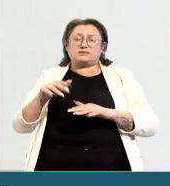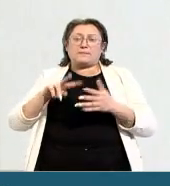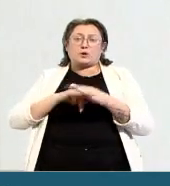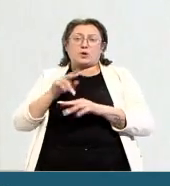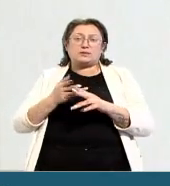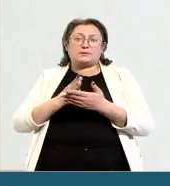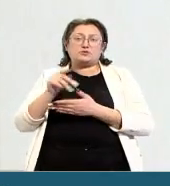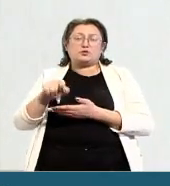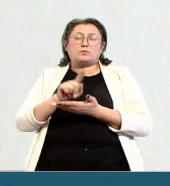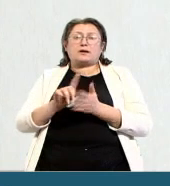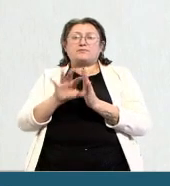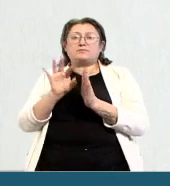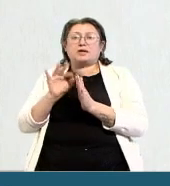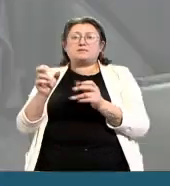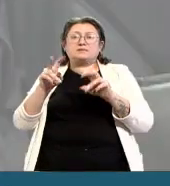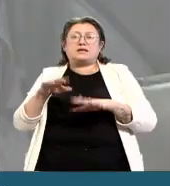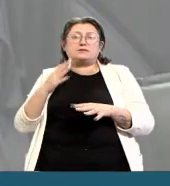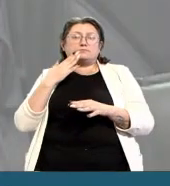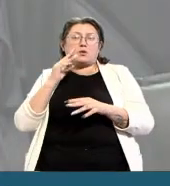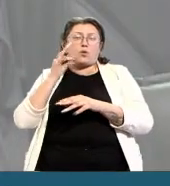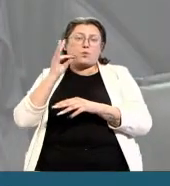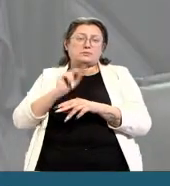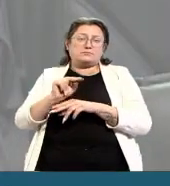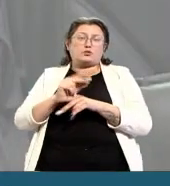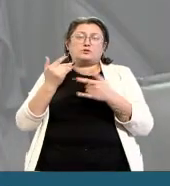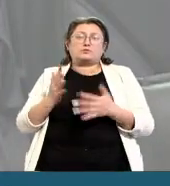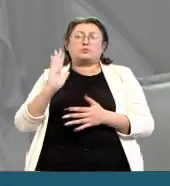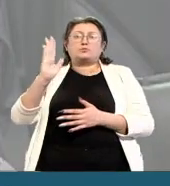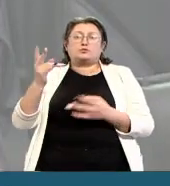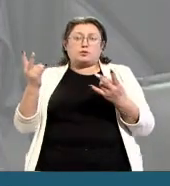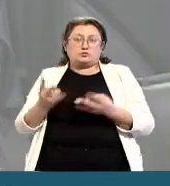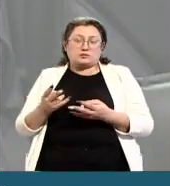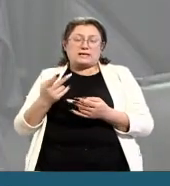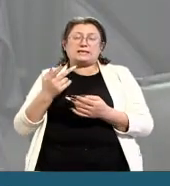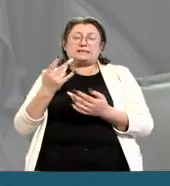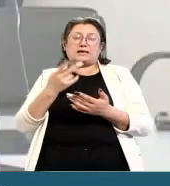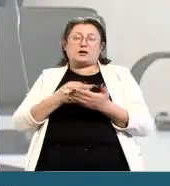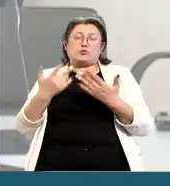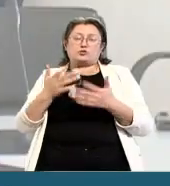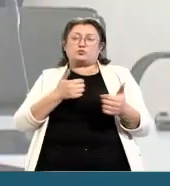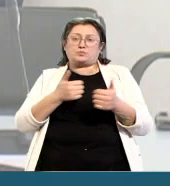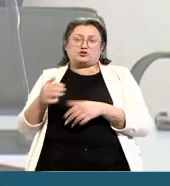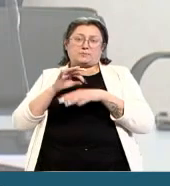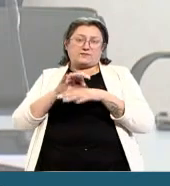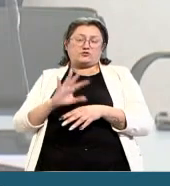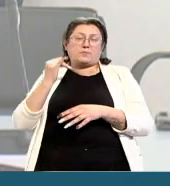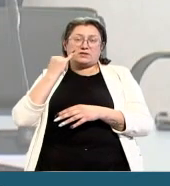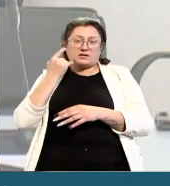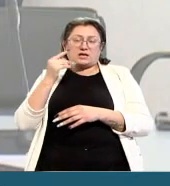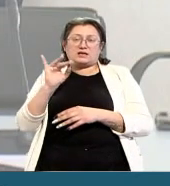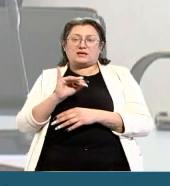Проект направлен на то, чтобы определить специальности и навыки, которые будут востребованы в будущем. Стоит отметить, что он уже успешно реализован в